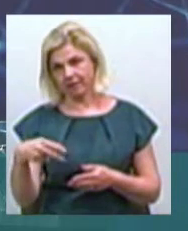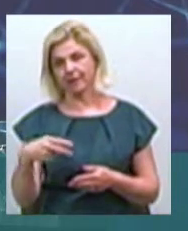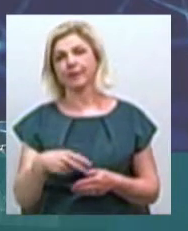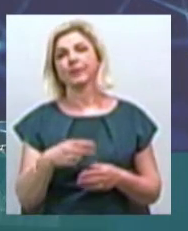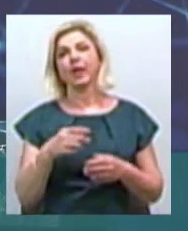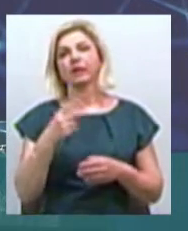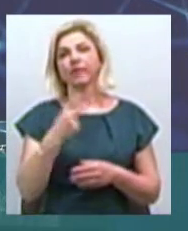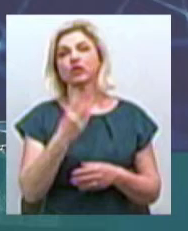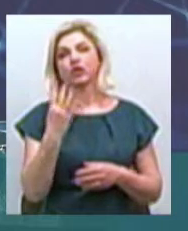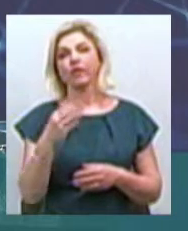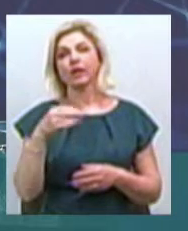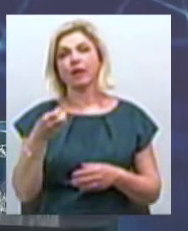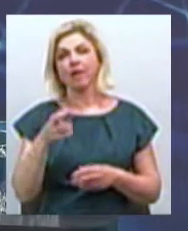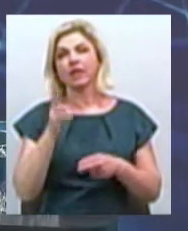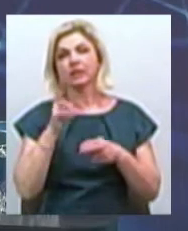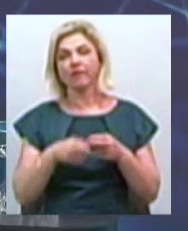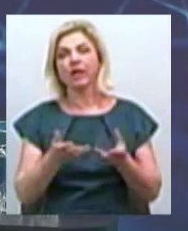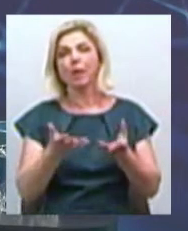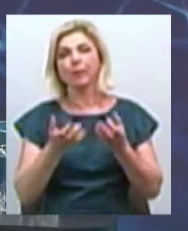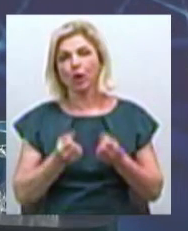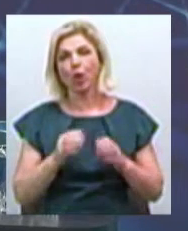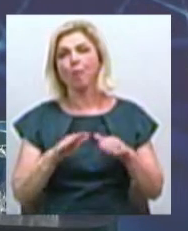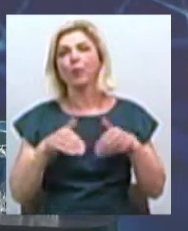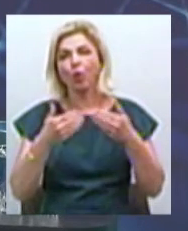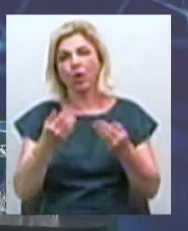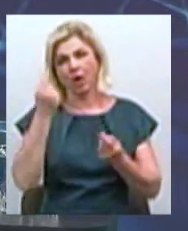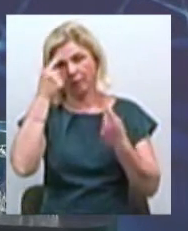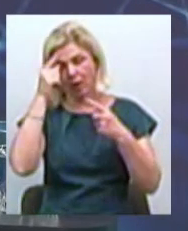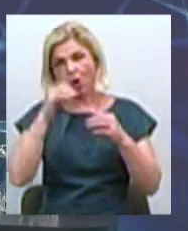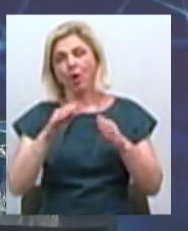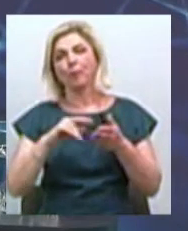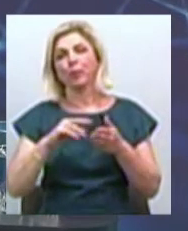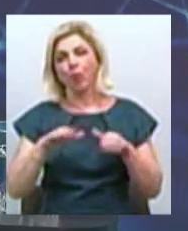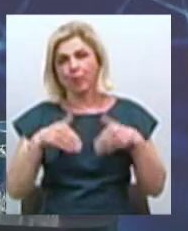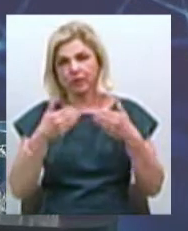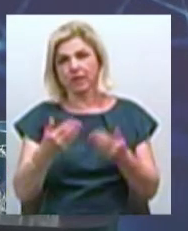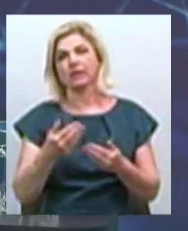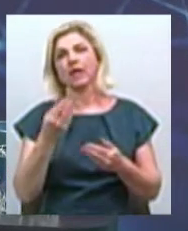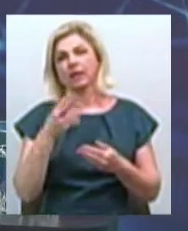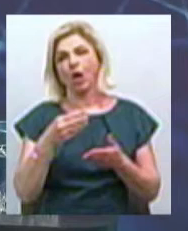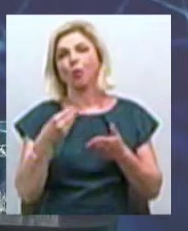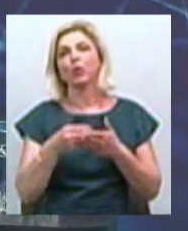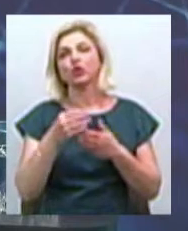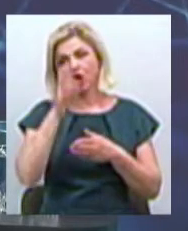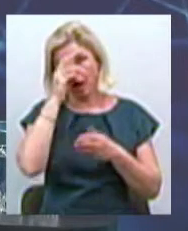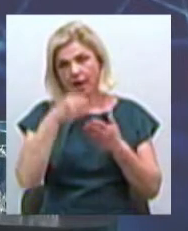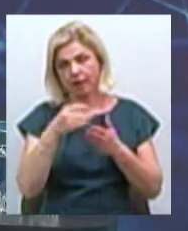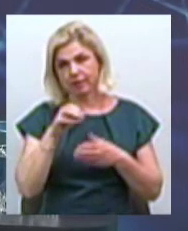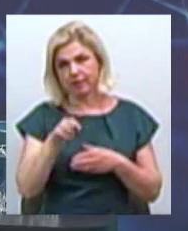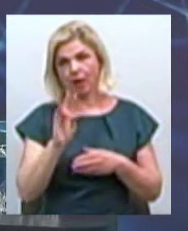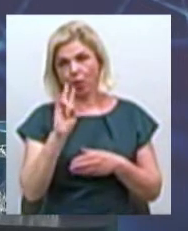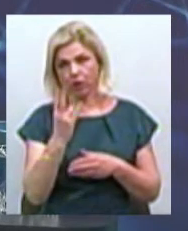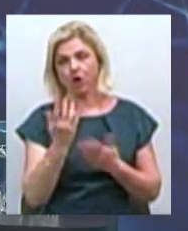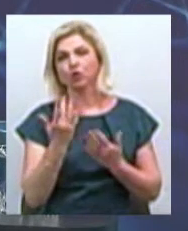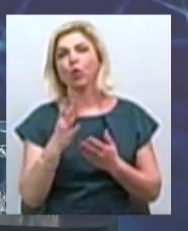прийом проєктних пропозицій для участі в програмі «Громадський бюджет Миколаєва-2020». Скільки всього проєктів